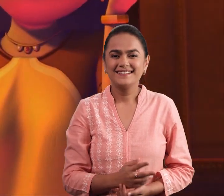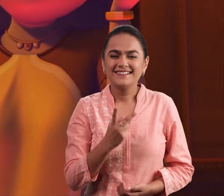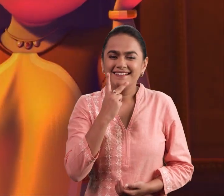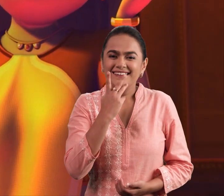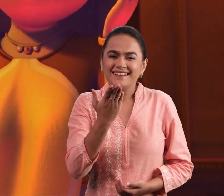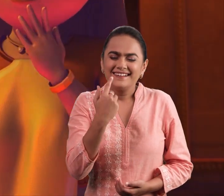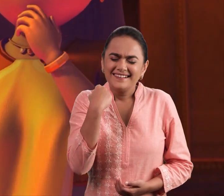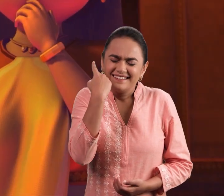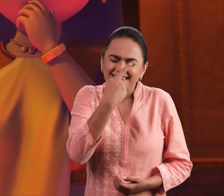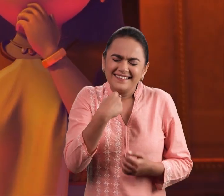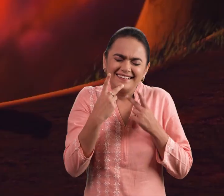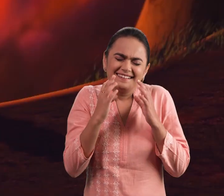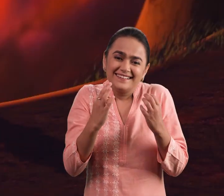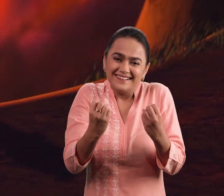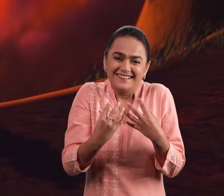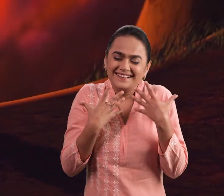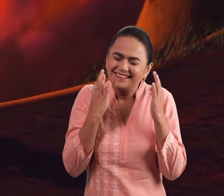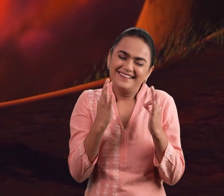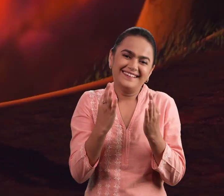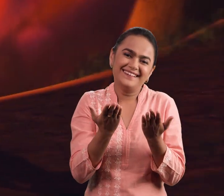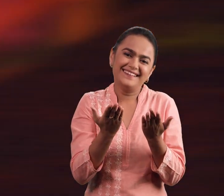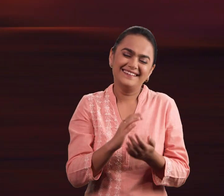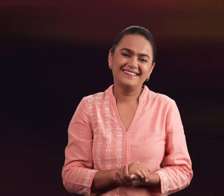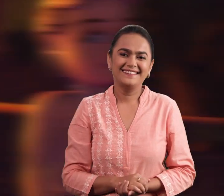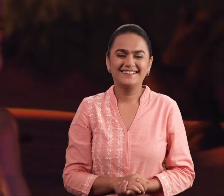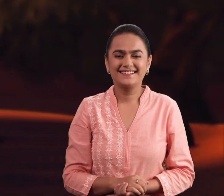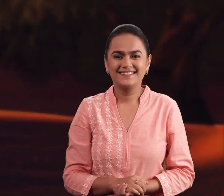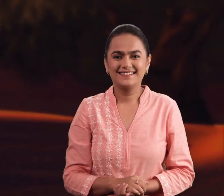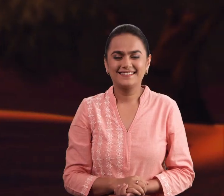कितना मनमोहक और सुंदर लग रहा है।